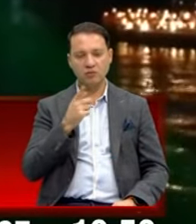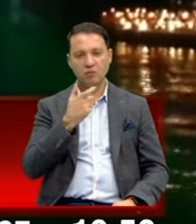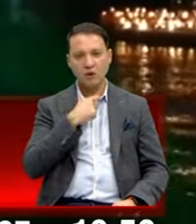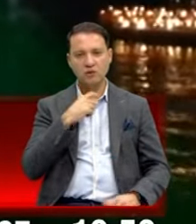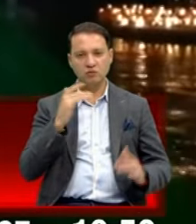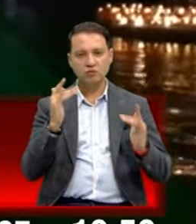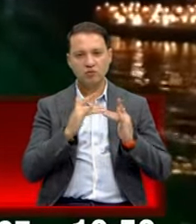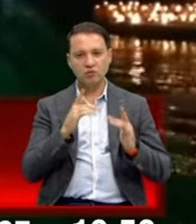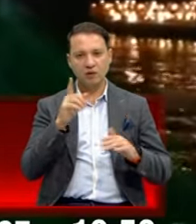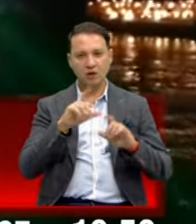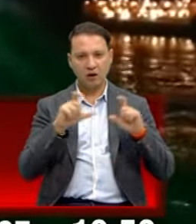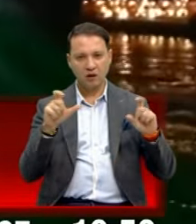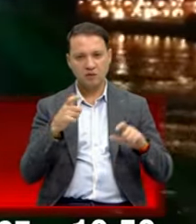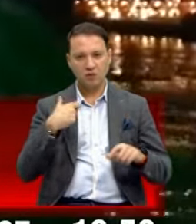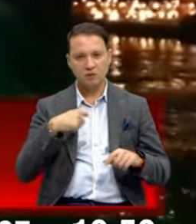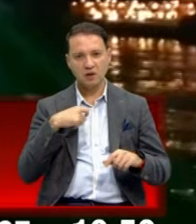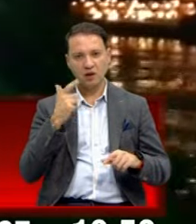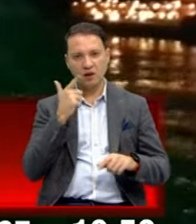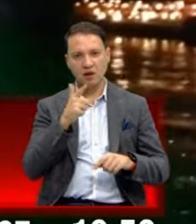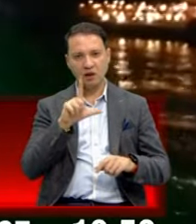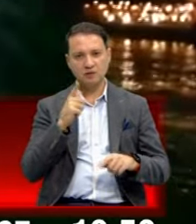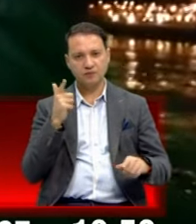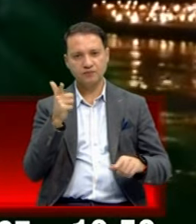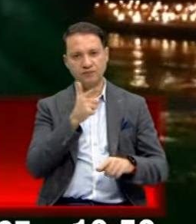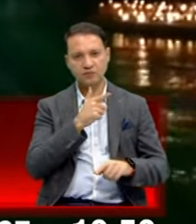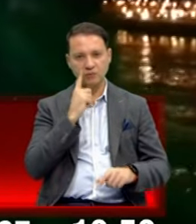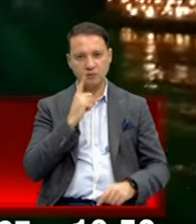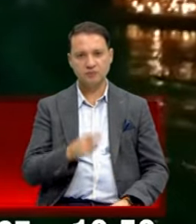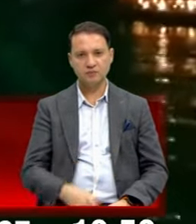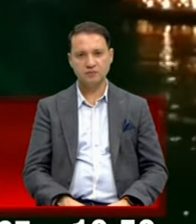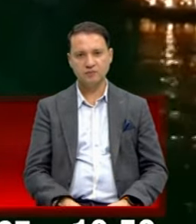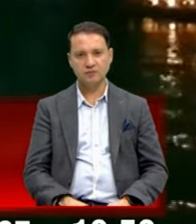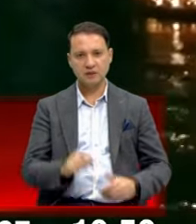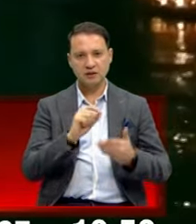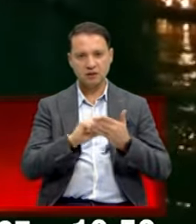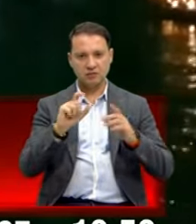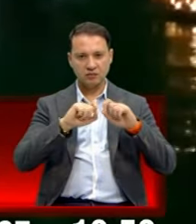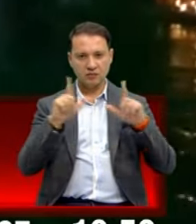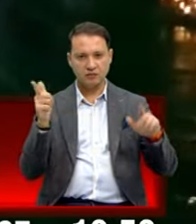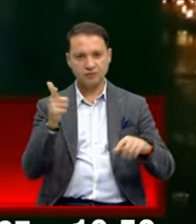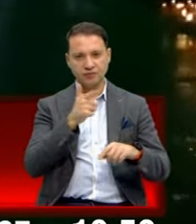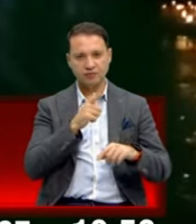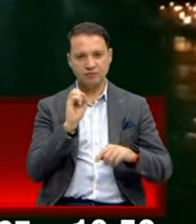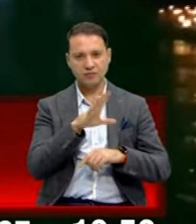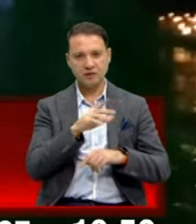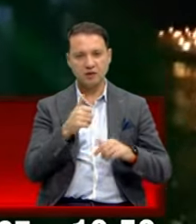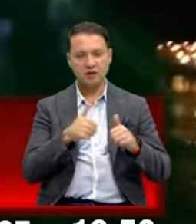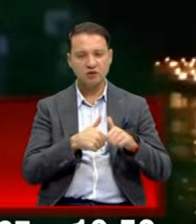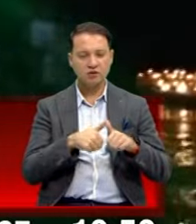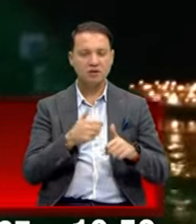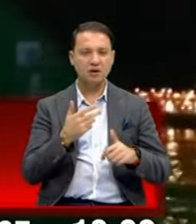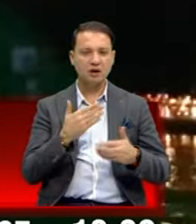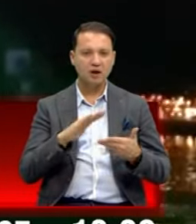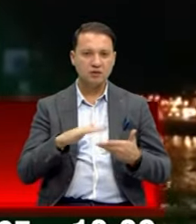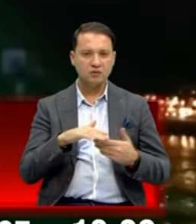Boğaz köprülerinin alt kısmına özel lazer sistemiyle yazılar bile yazılıyor. Yazı mı yazılıyor lazer? Aynen. Kişinin eşine veya